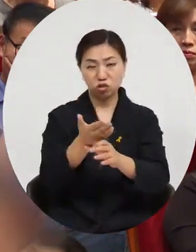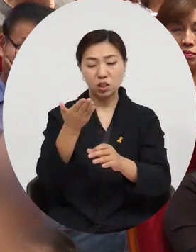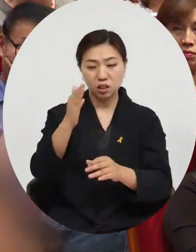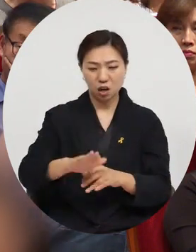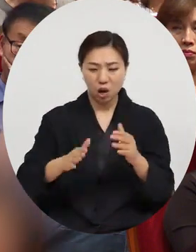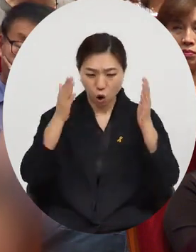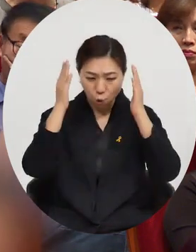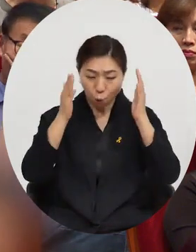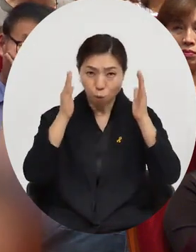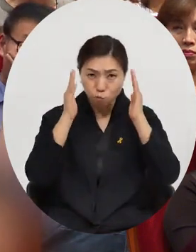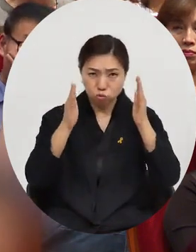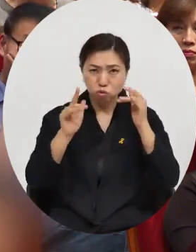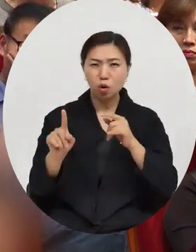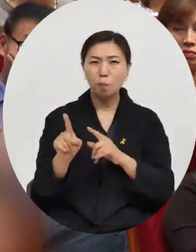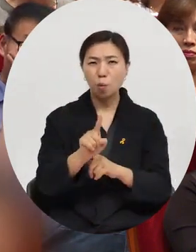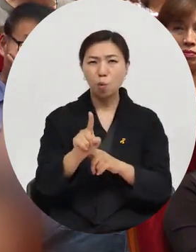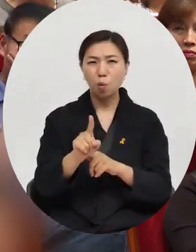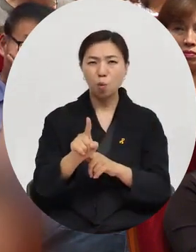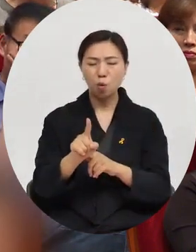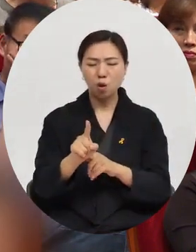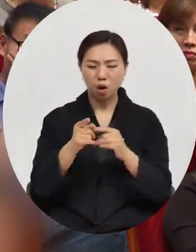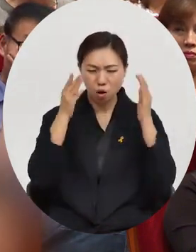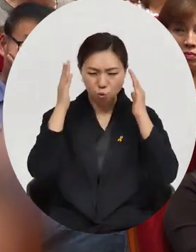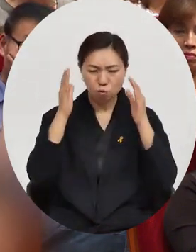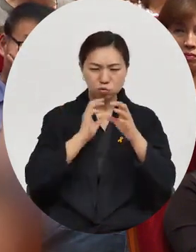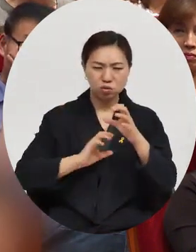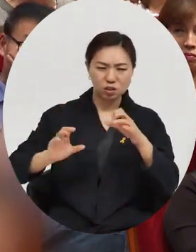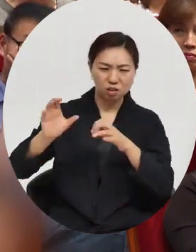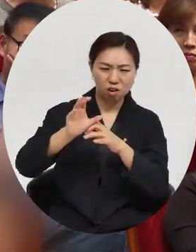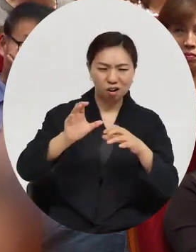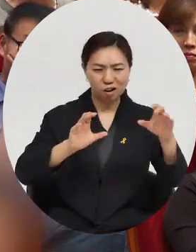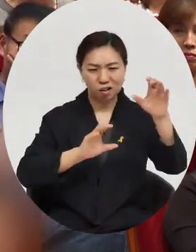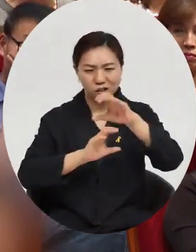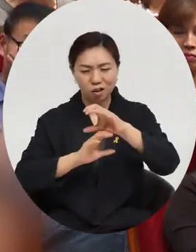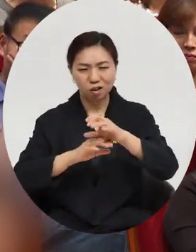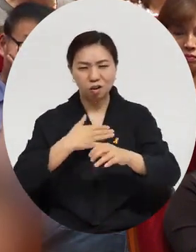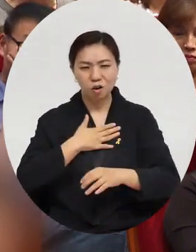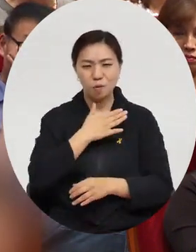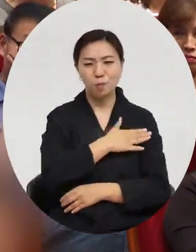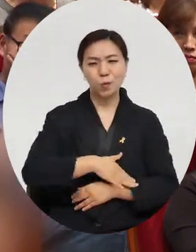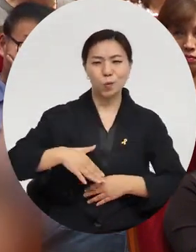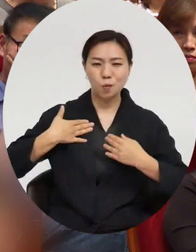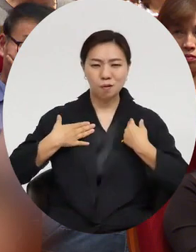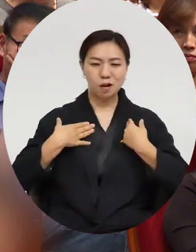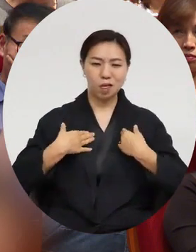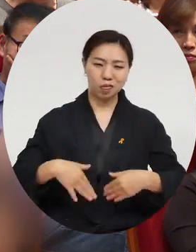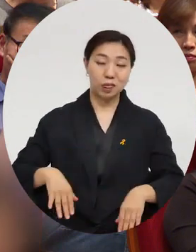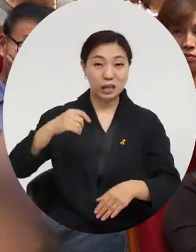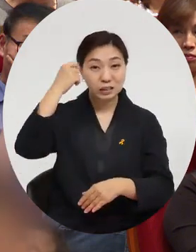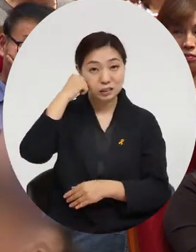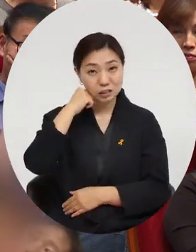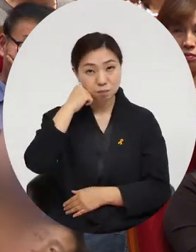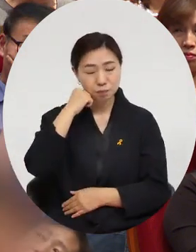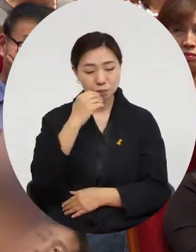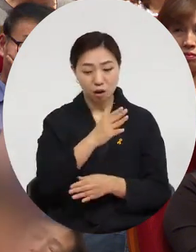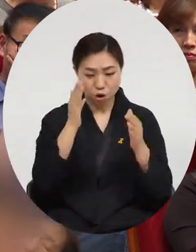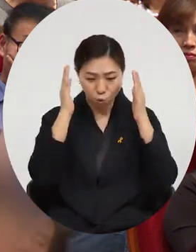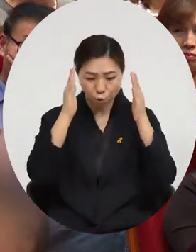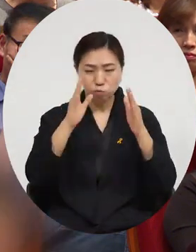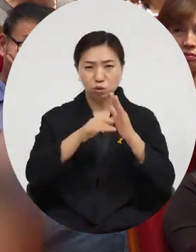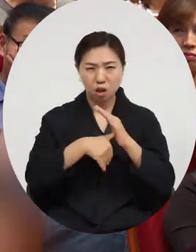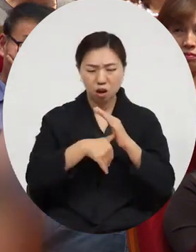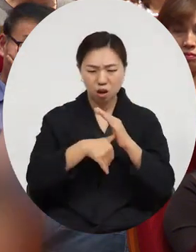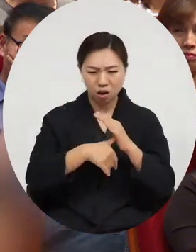공부라는 게 하면 할수록 제 자신을 갉아먹는다는 생각을 요즘 자꾸 하게 되는데, 이제 이 공부를 하면서